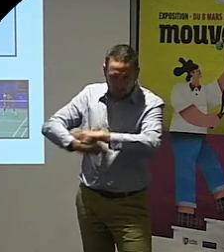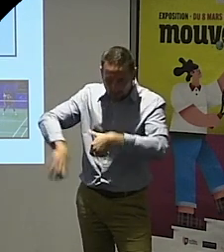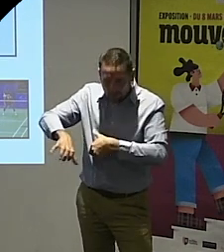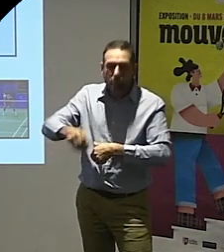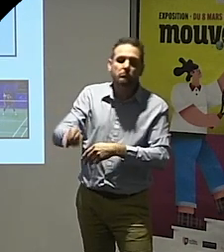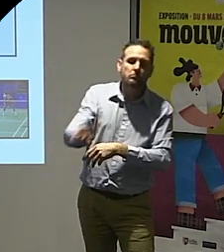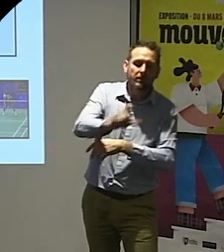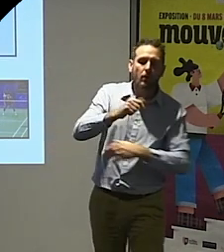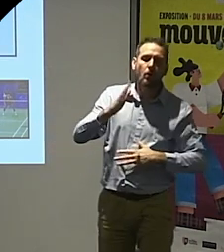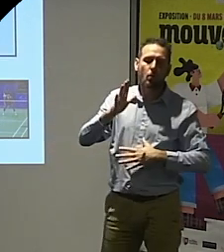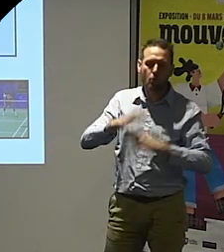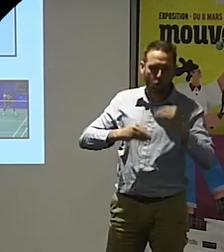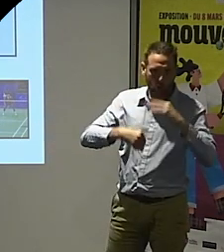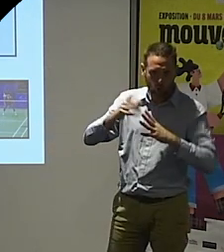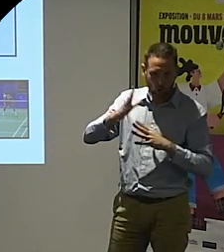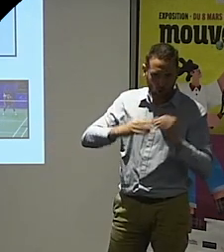Bonheur.